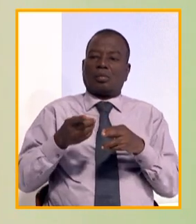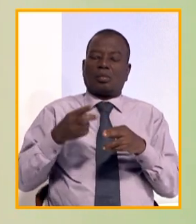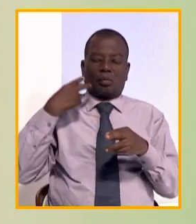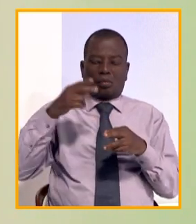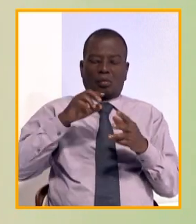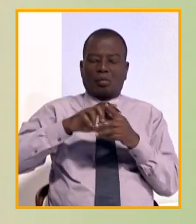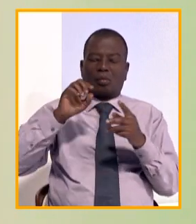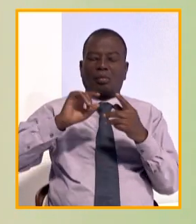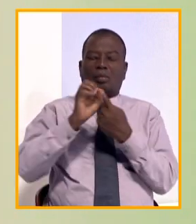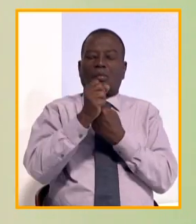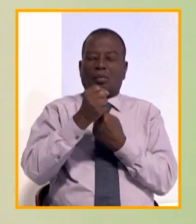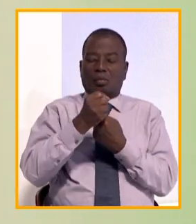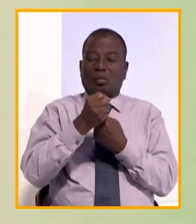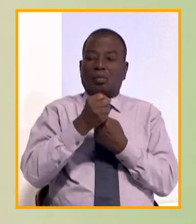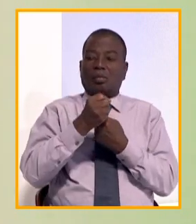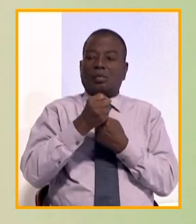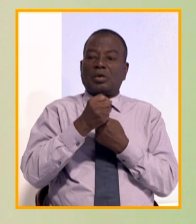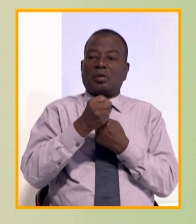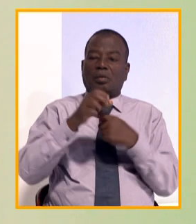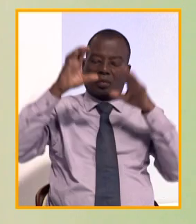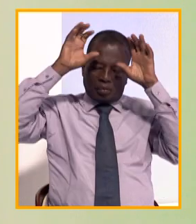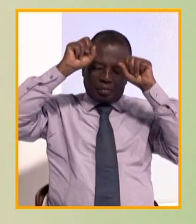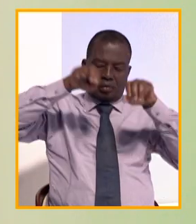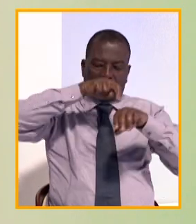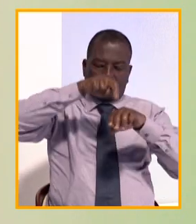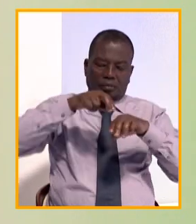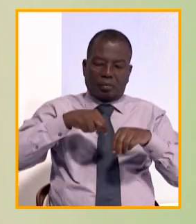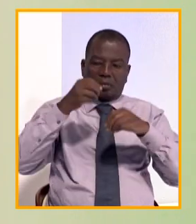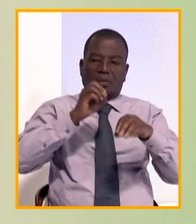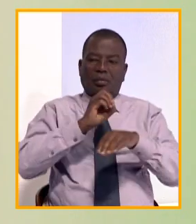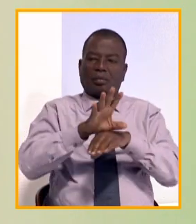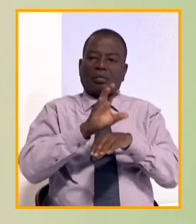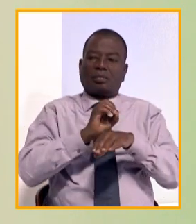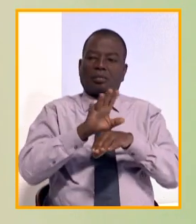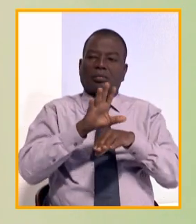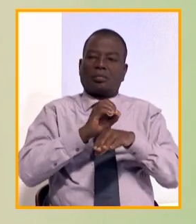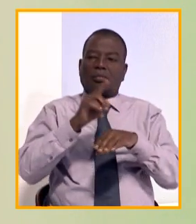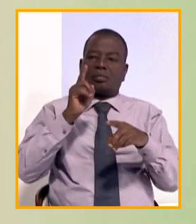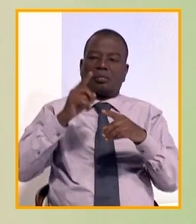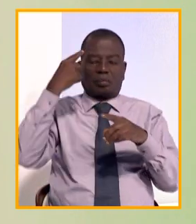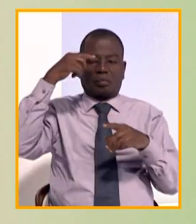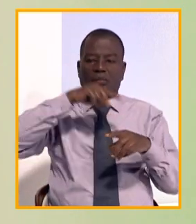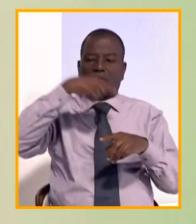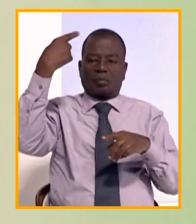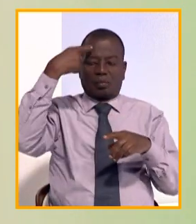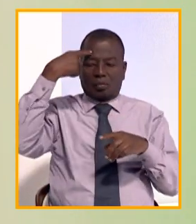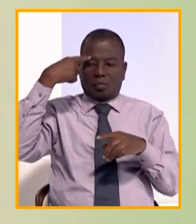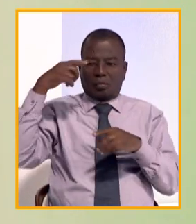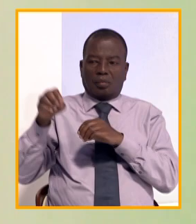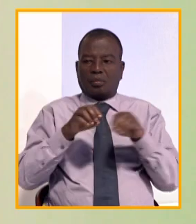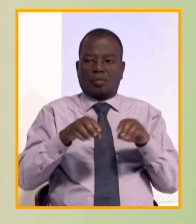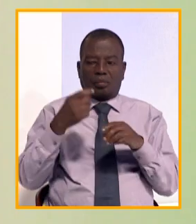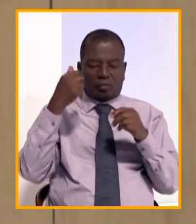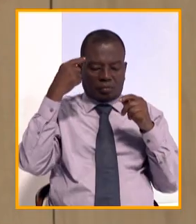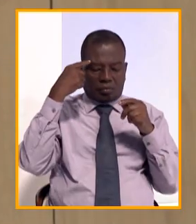de cette situation préoccupante, le président de la République a donné des instructions afin que le gouvernement mène des